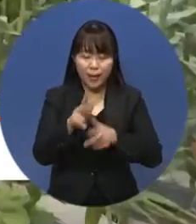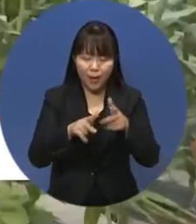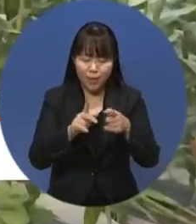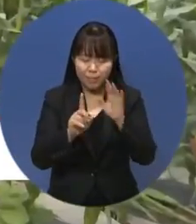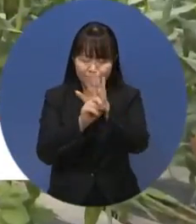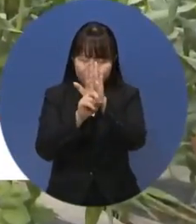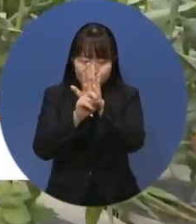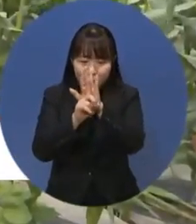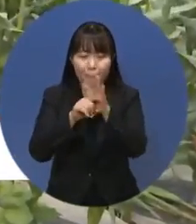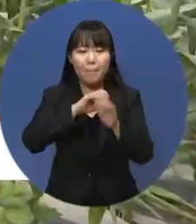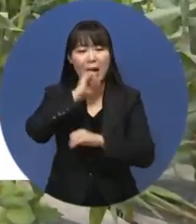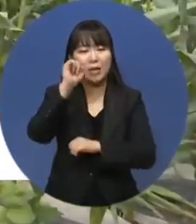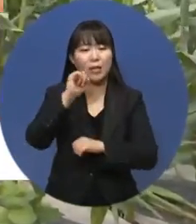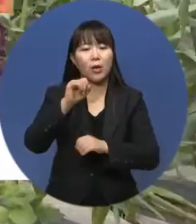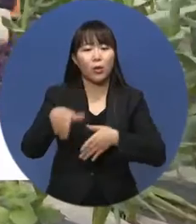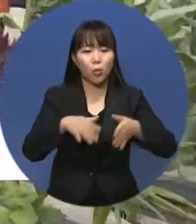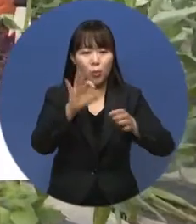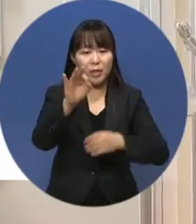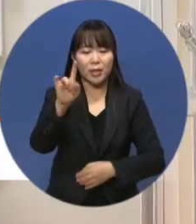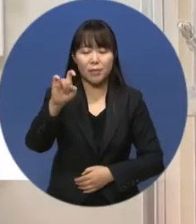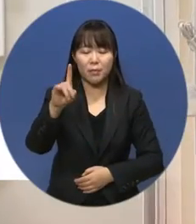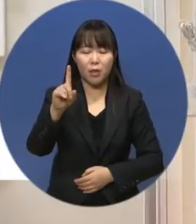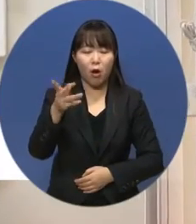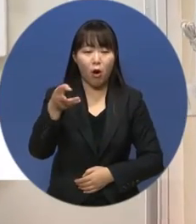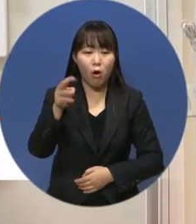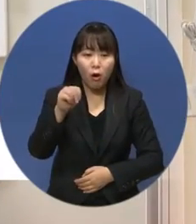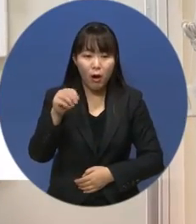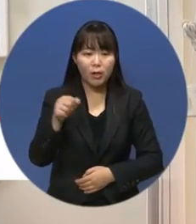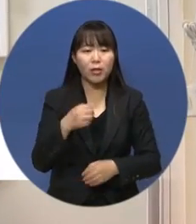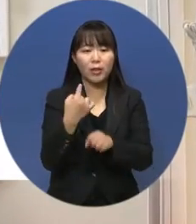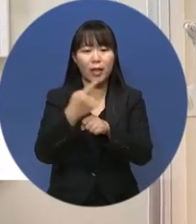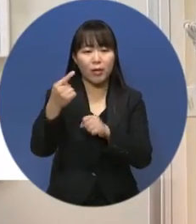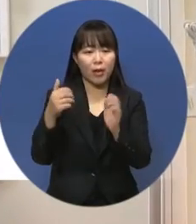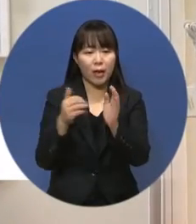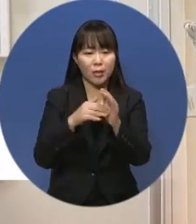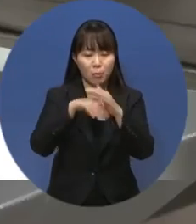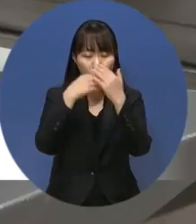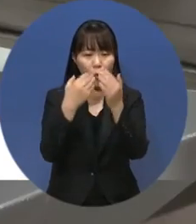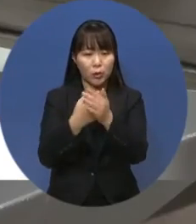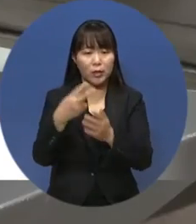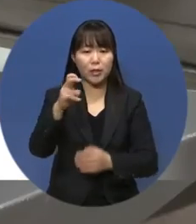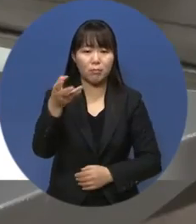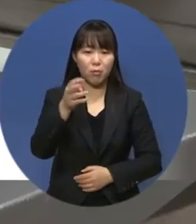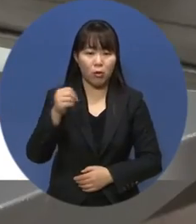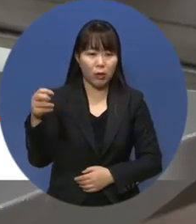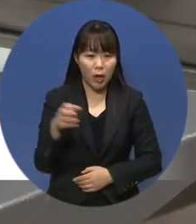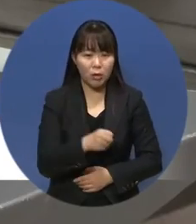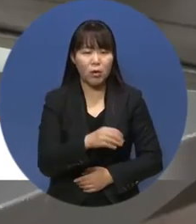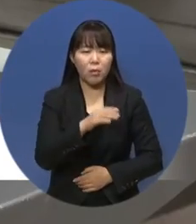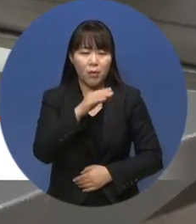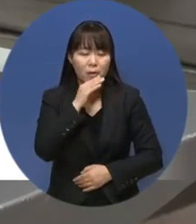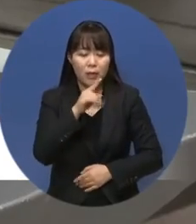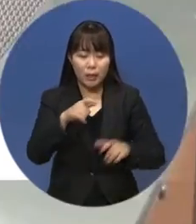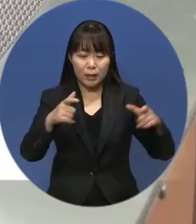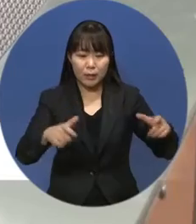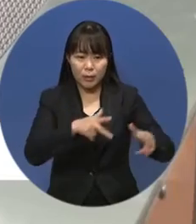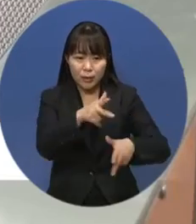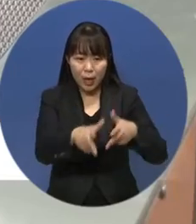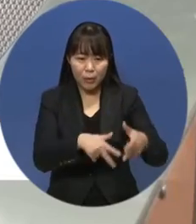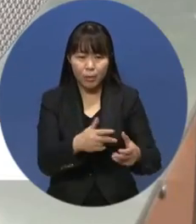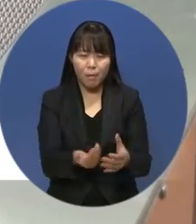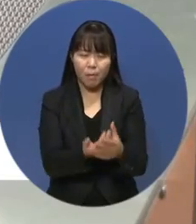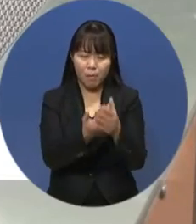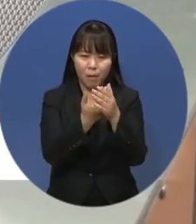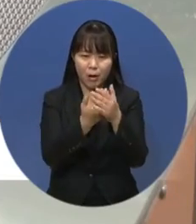도비 11억 원을 포함해 내년까지 총 사업비 20억원을 투입해 본격적인 향토 산업 육성에